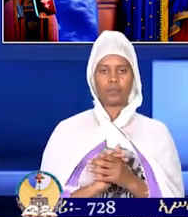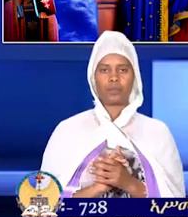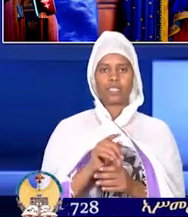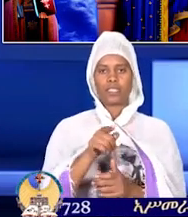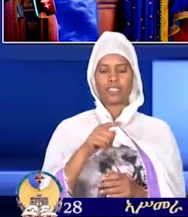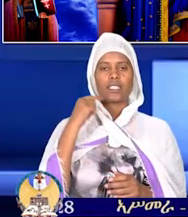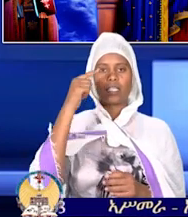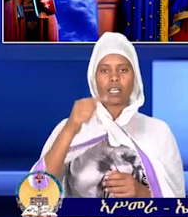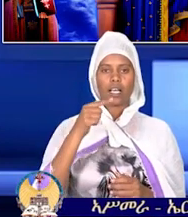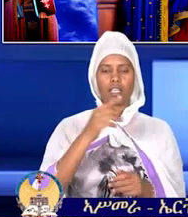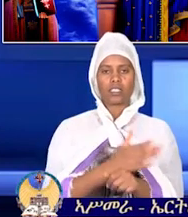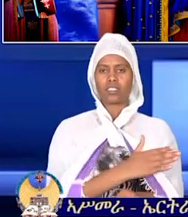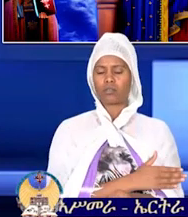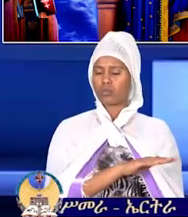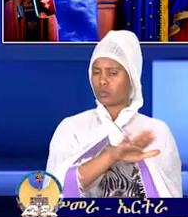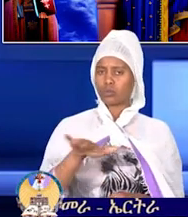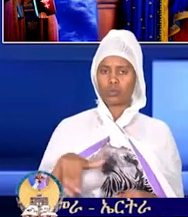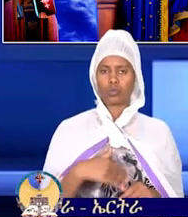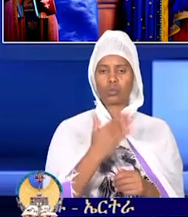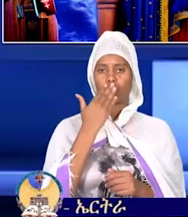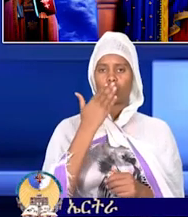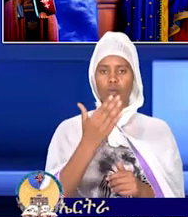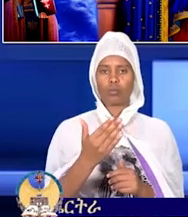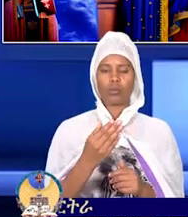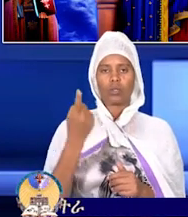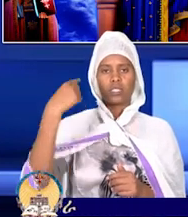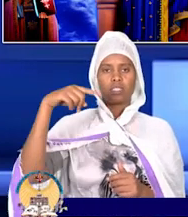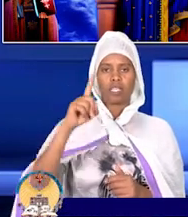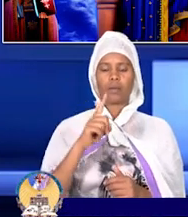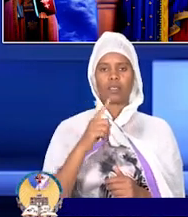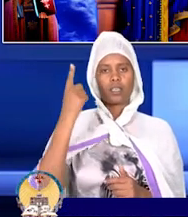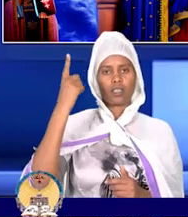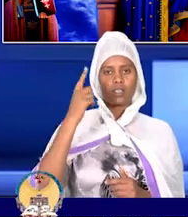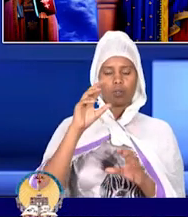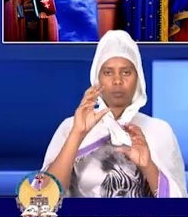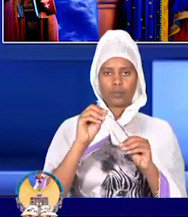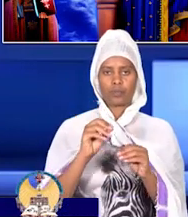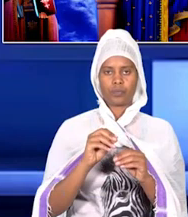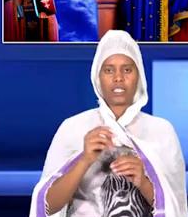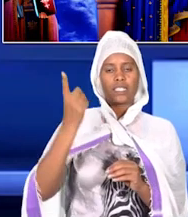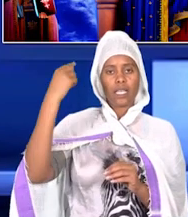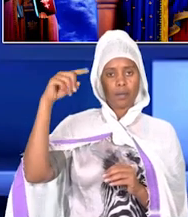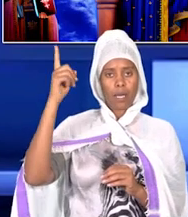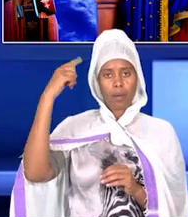እዩ። እዚ ቃል እዚ ቅድሚ ኩሉ ንጥቀመሉ